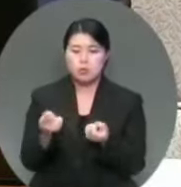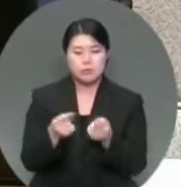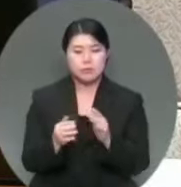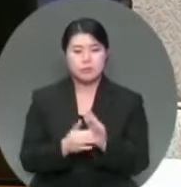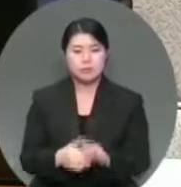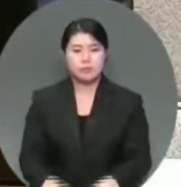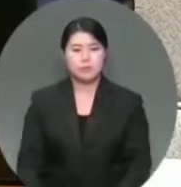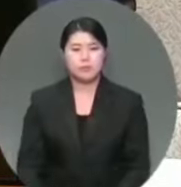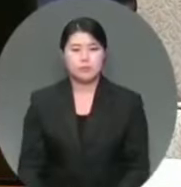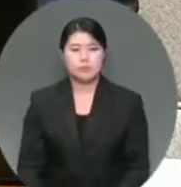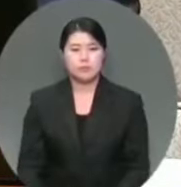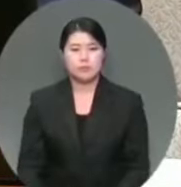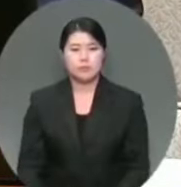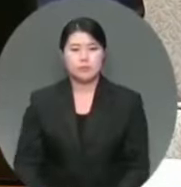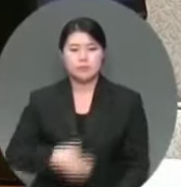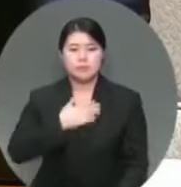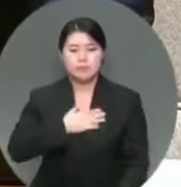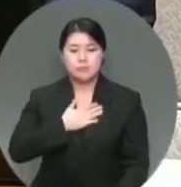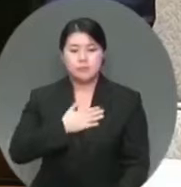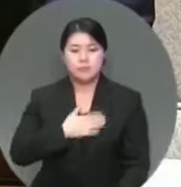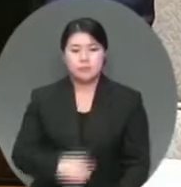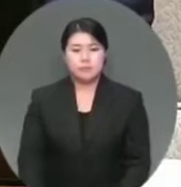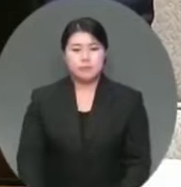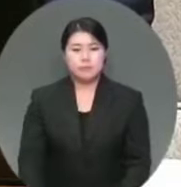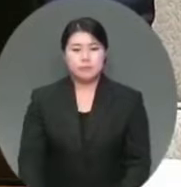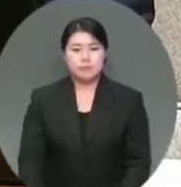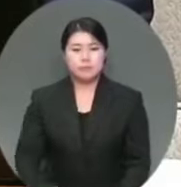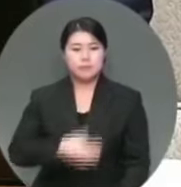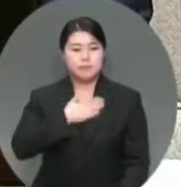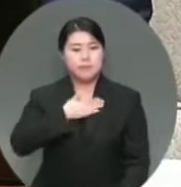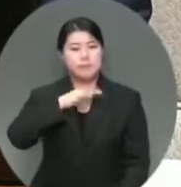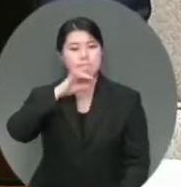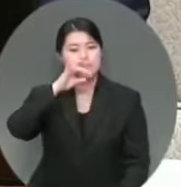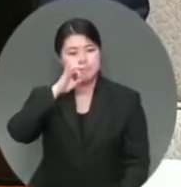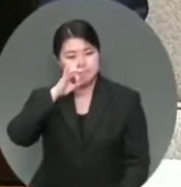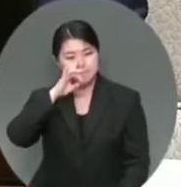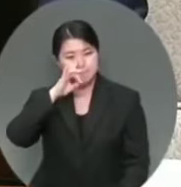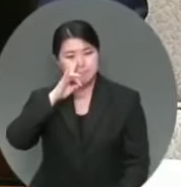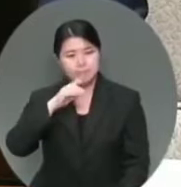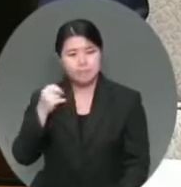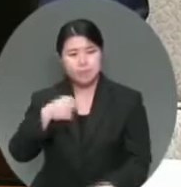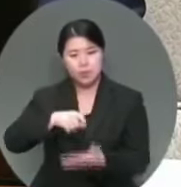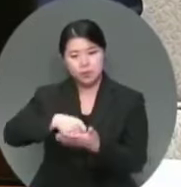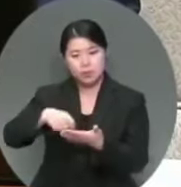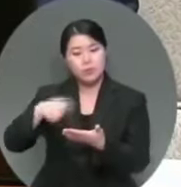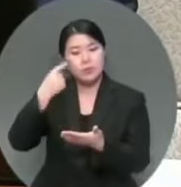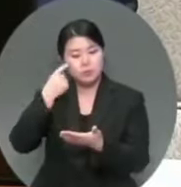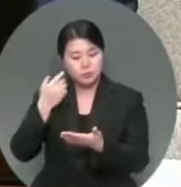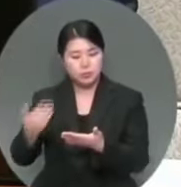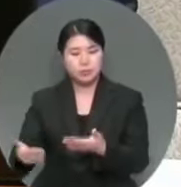것입니다. 예, 알겠습니다. 그 제가 궁금한 것은 또 서면 질의로